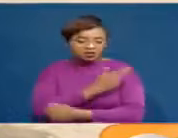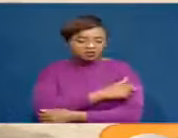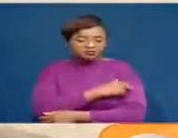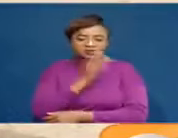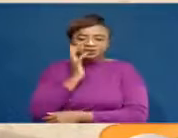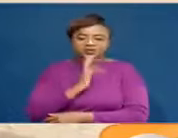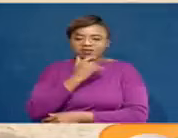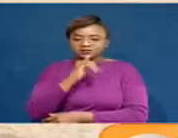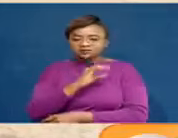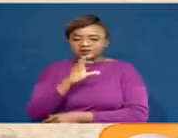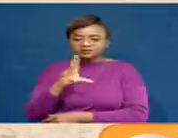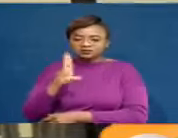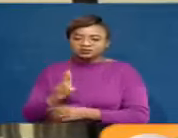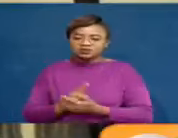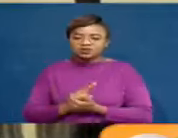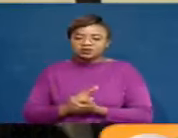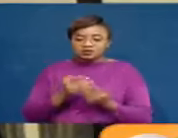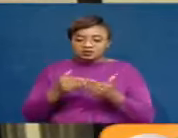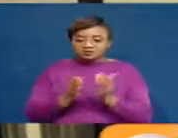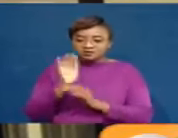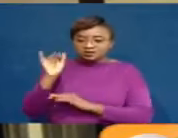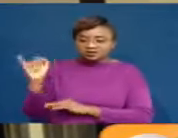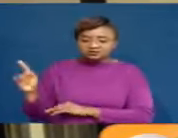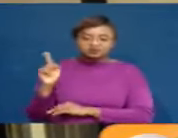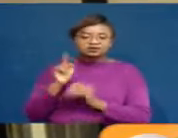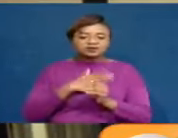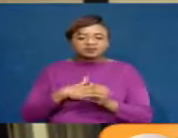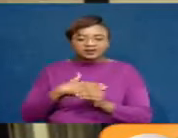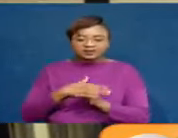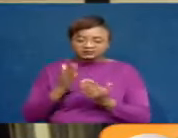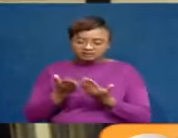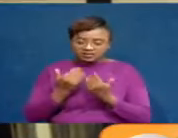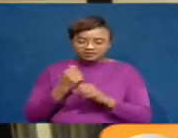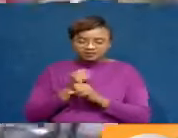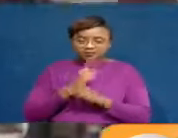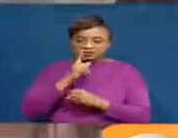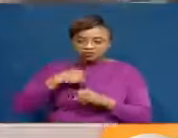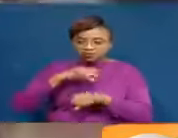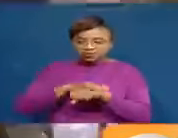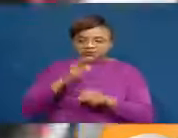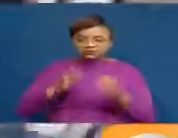mahututi, familia imerai AIPOA kuhakikisha kuwa wanapata haki.